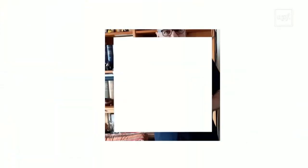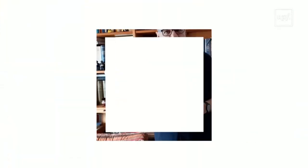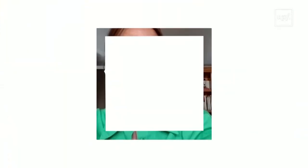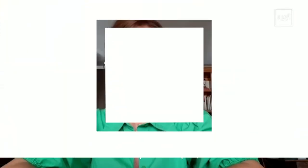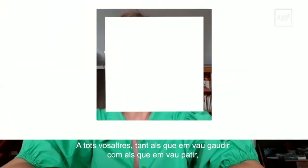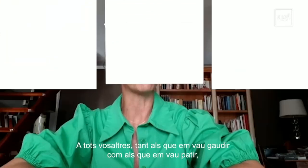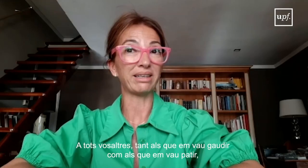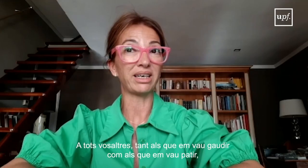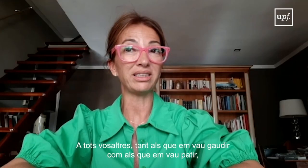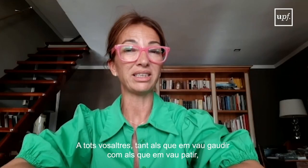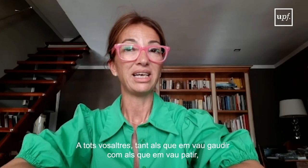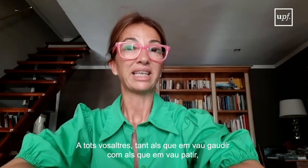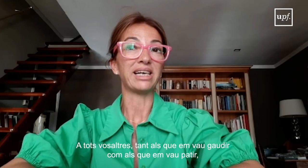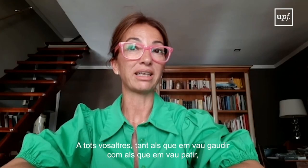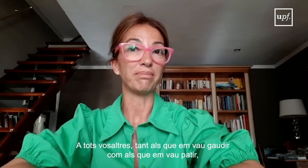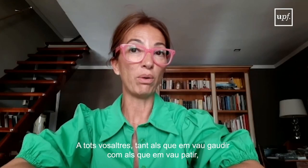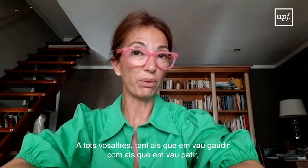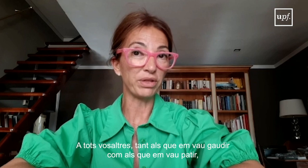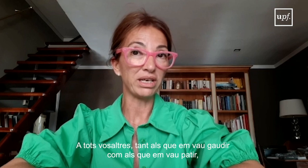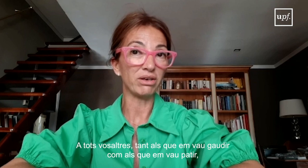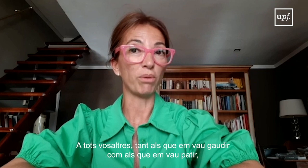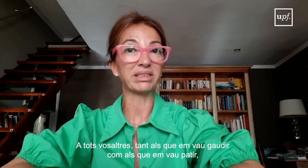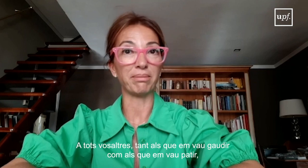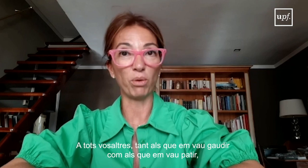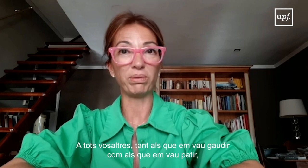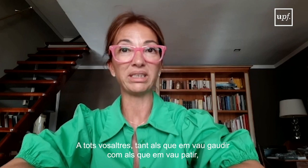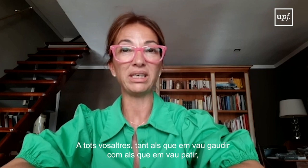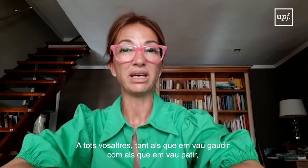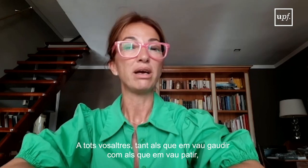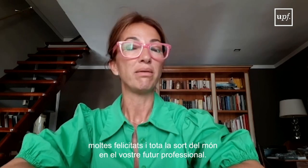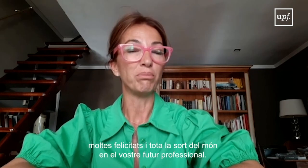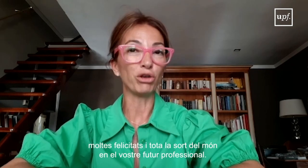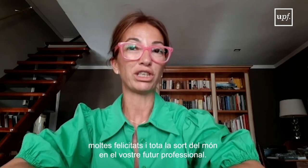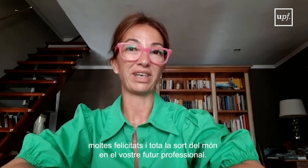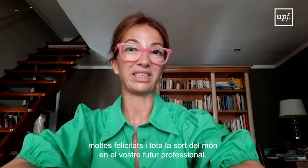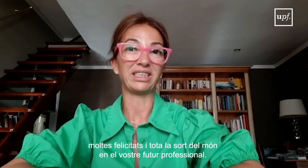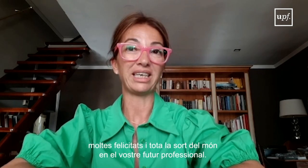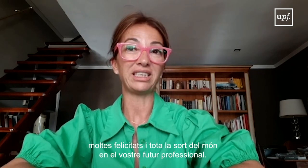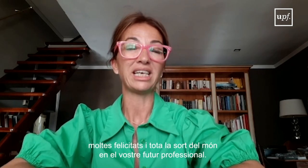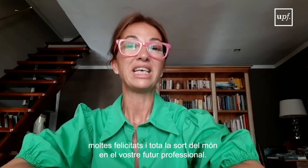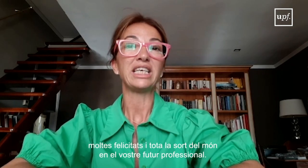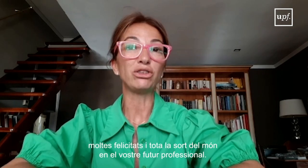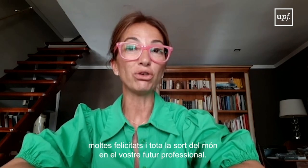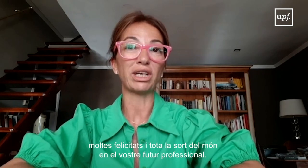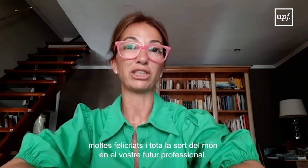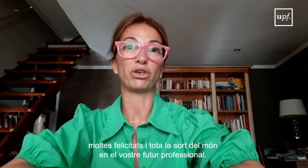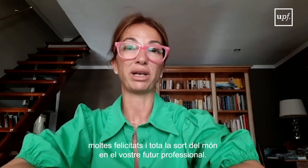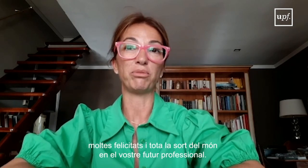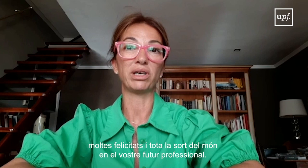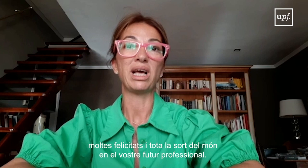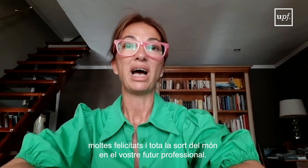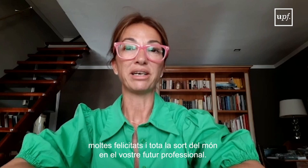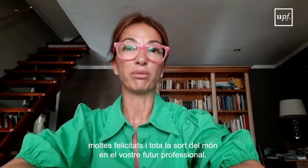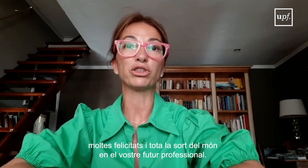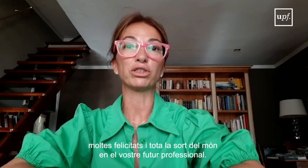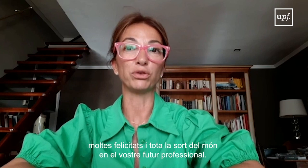molta sort. A tots vosaltres, tant els que em vau gaudir com els que em vau patir, moltes felicitats i tota la sort del